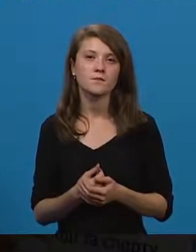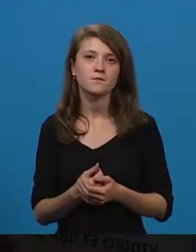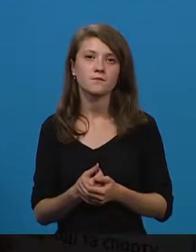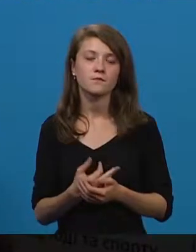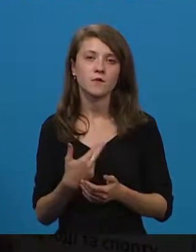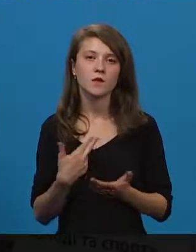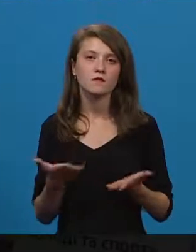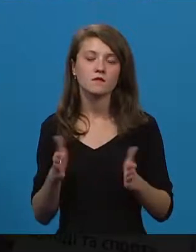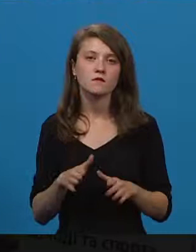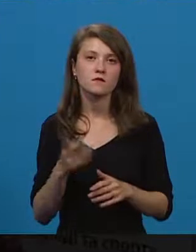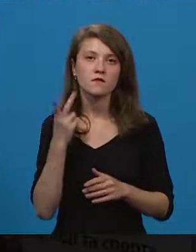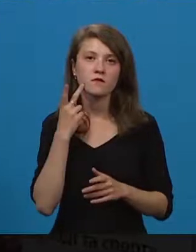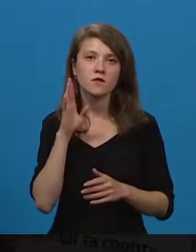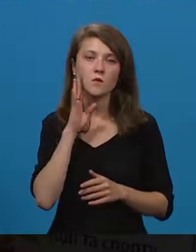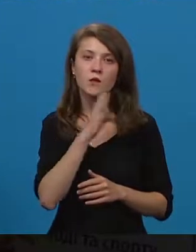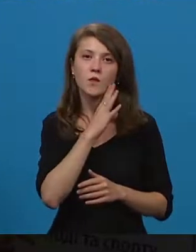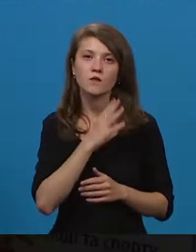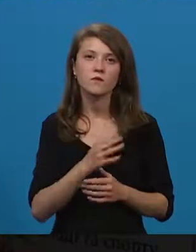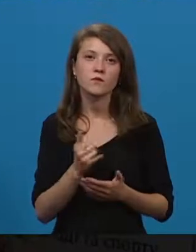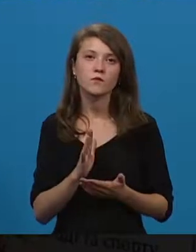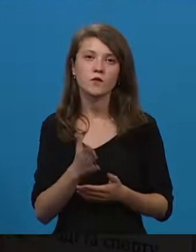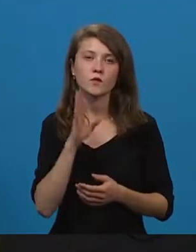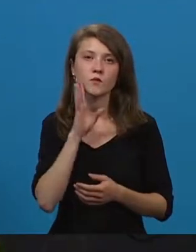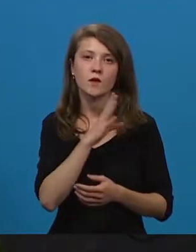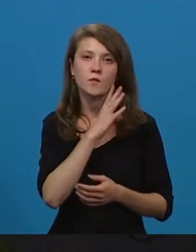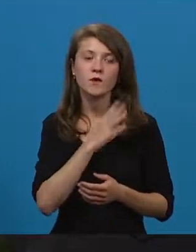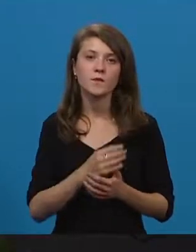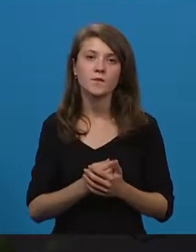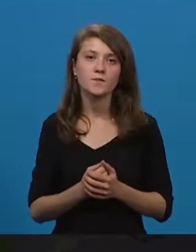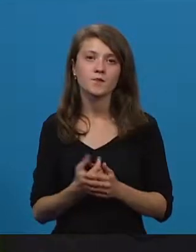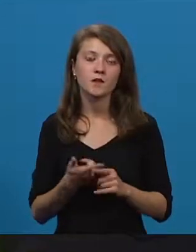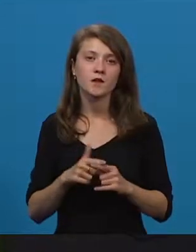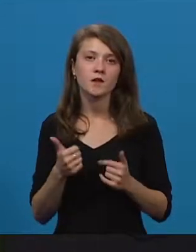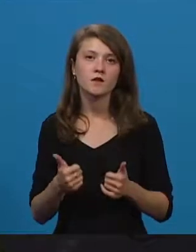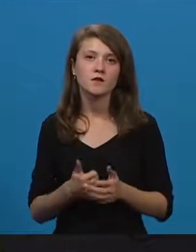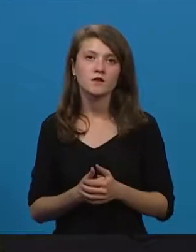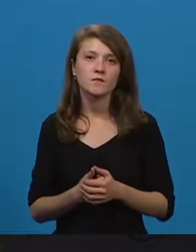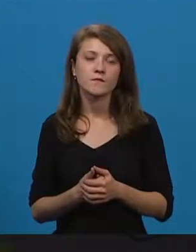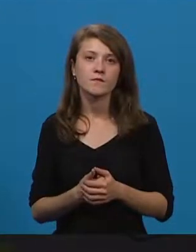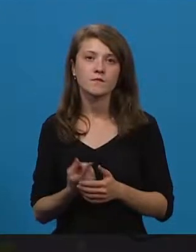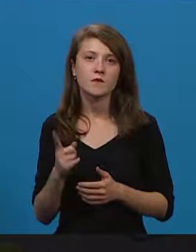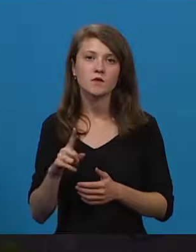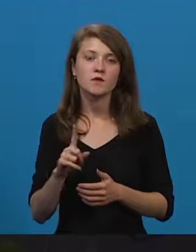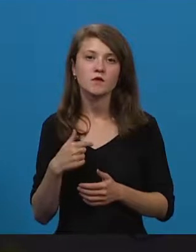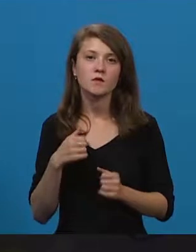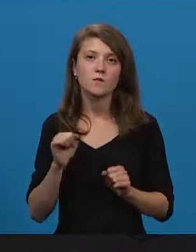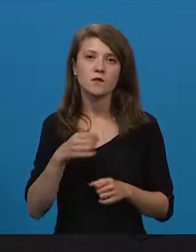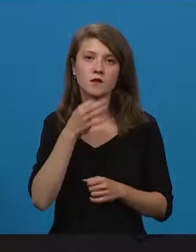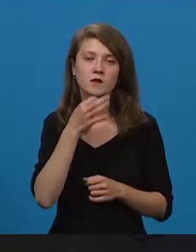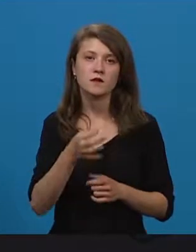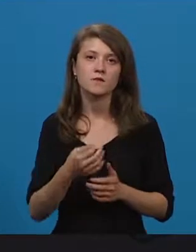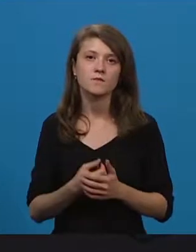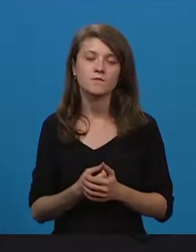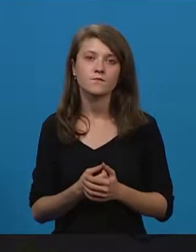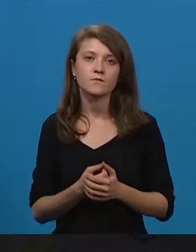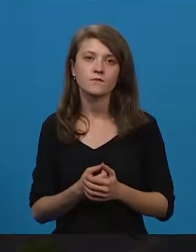Я залишалася завжди мамою. Є мама і буду мамою. Це добре. Це те, що я можу сказати. Да?